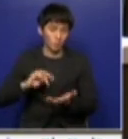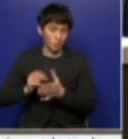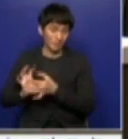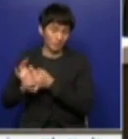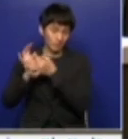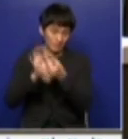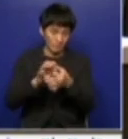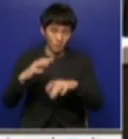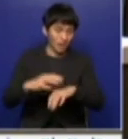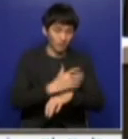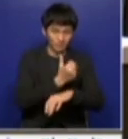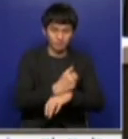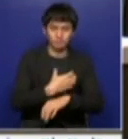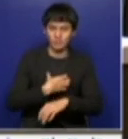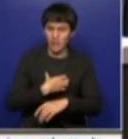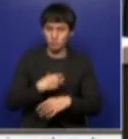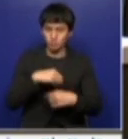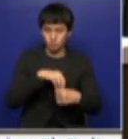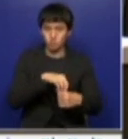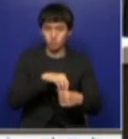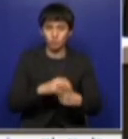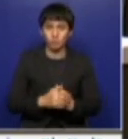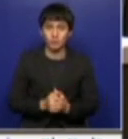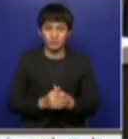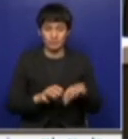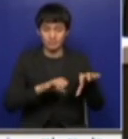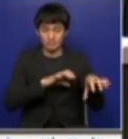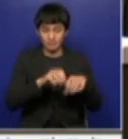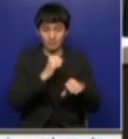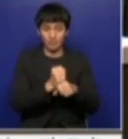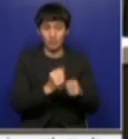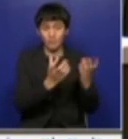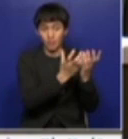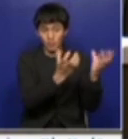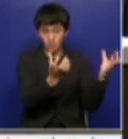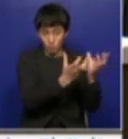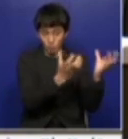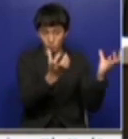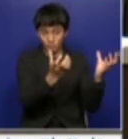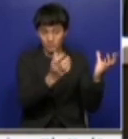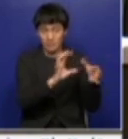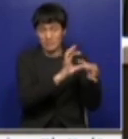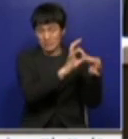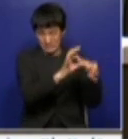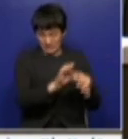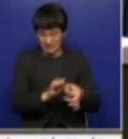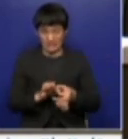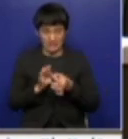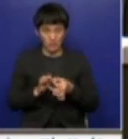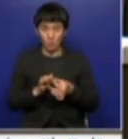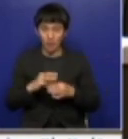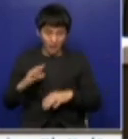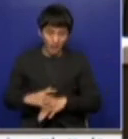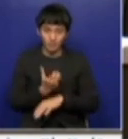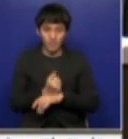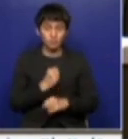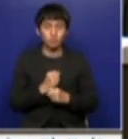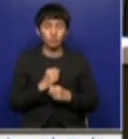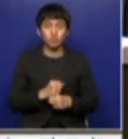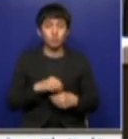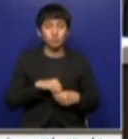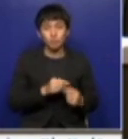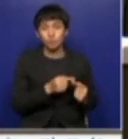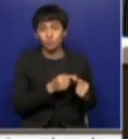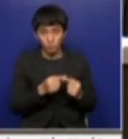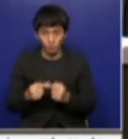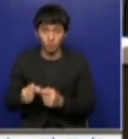อำนาจจะไปจัดทำน้ำอุ่นมารองรับการซื้อผ้ามาหน้า 1คืนหมูเหตุของปัญหาที่